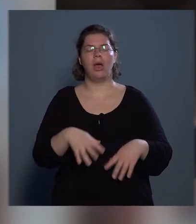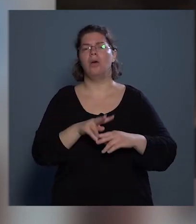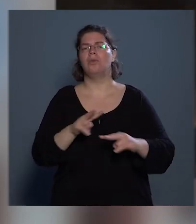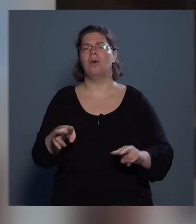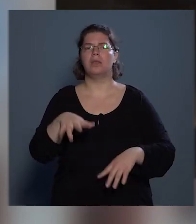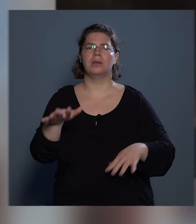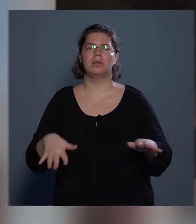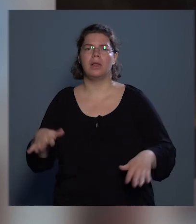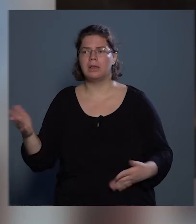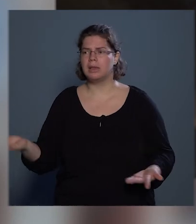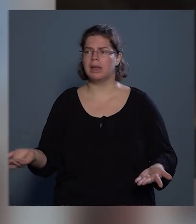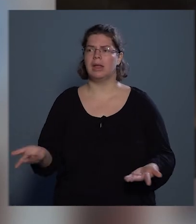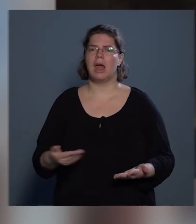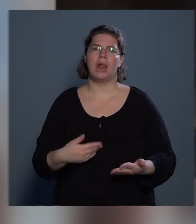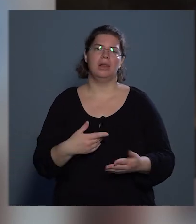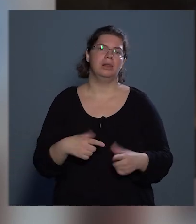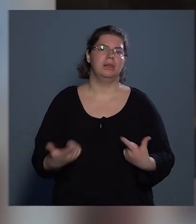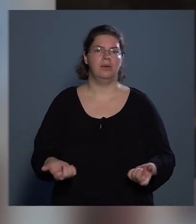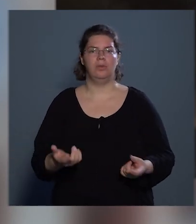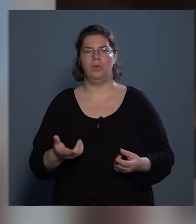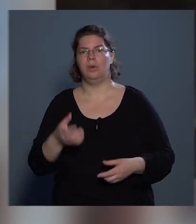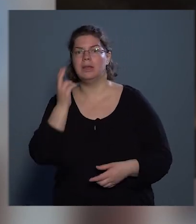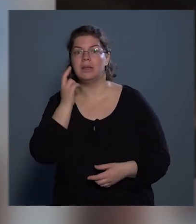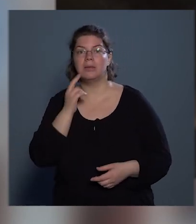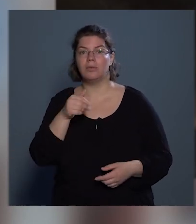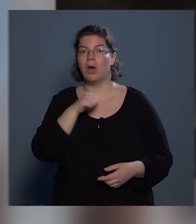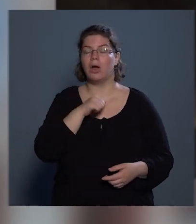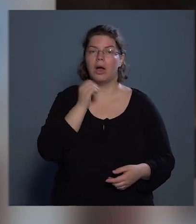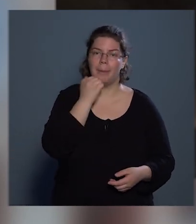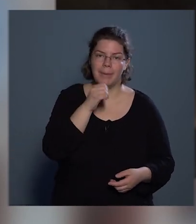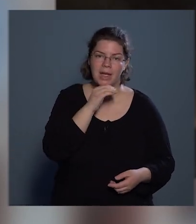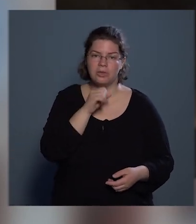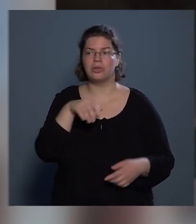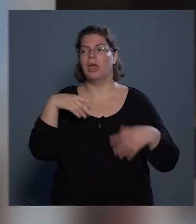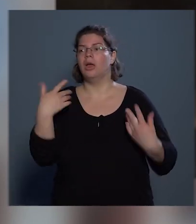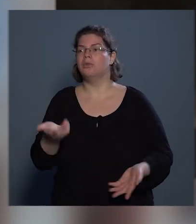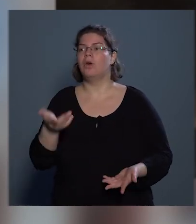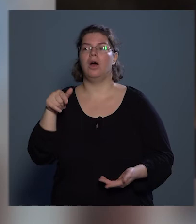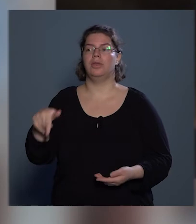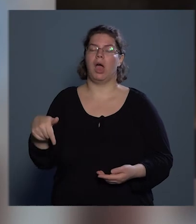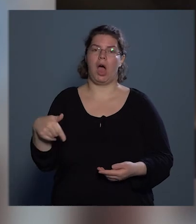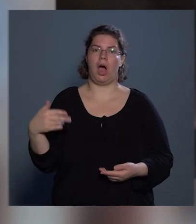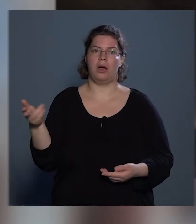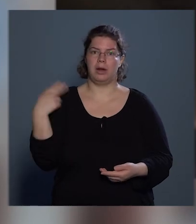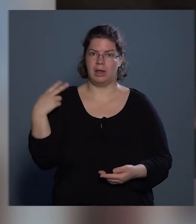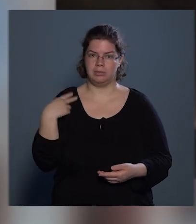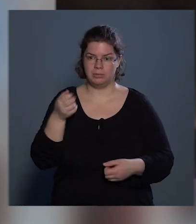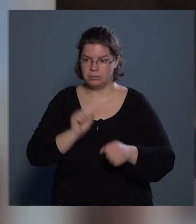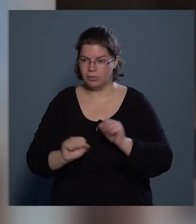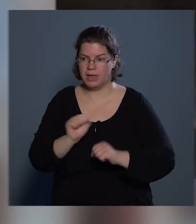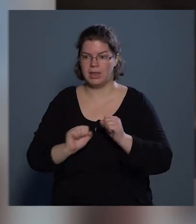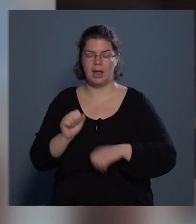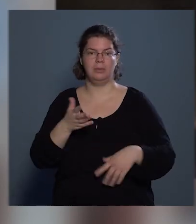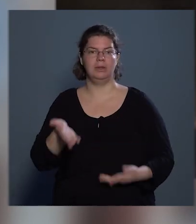szanaszéjjel lévő intézményeink, például a GAMESZ vagy a rendvédelem, amelyet nagyon szívesen tennék a